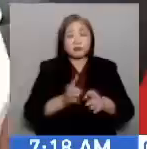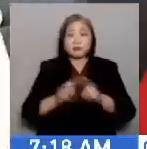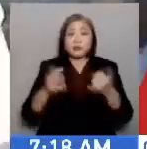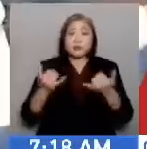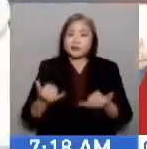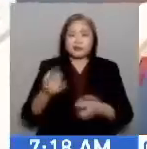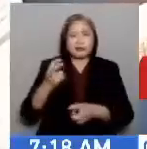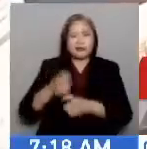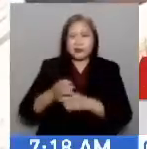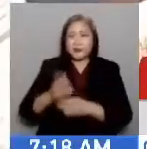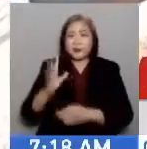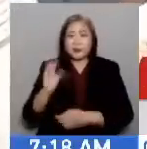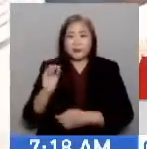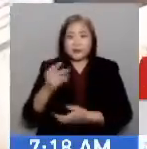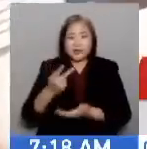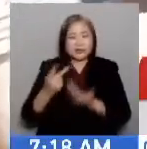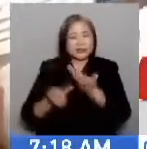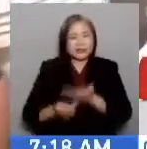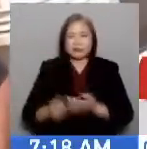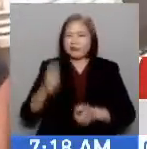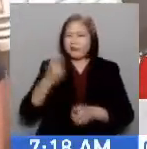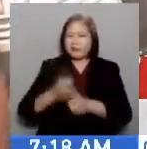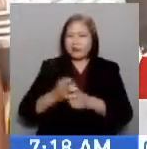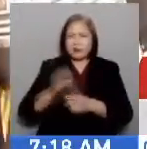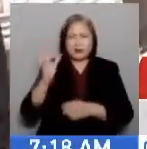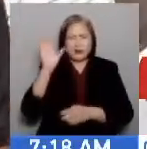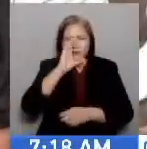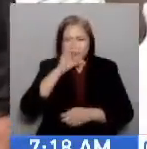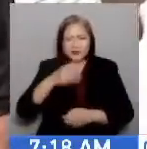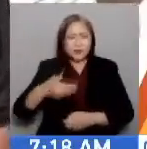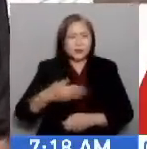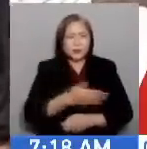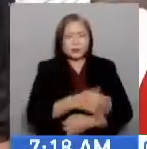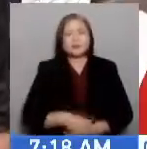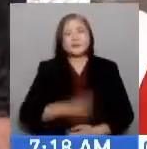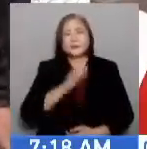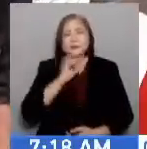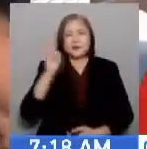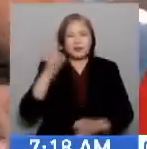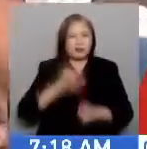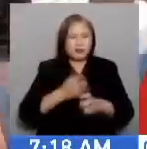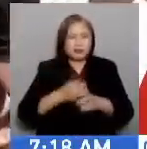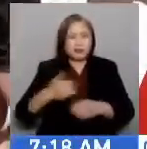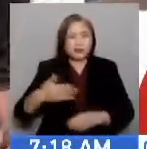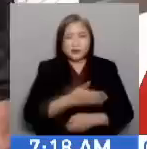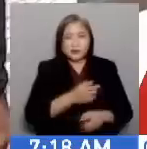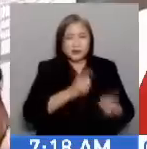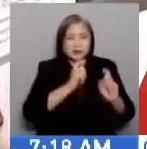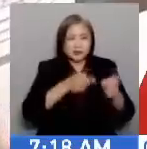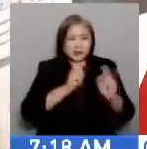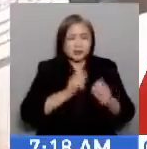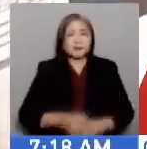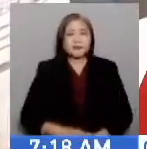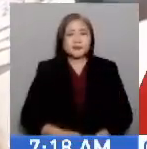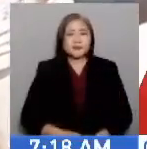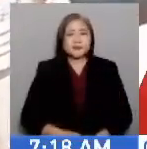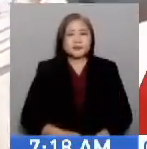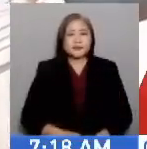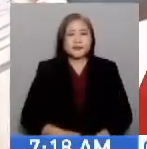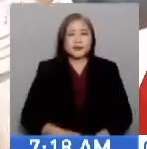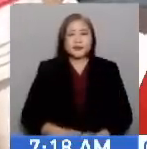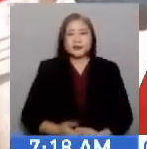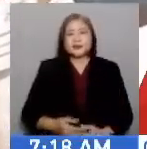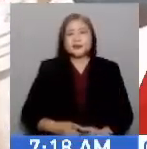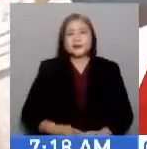sila. Simpo ano, makakita ka talagang may isda. Isa ngayon wala. Inod. At saka sumisid may isda.